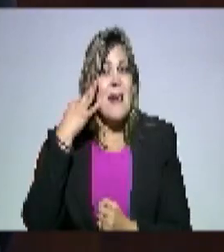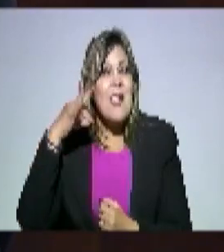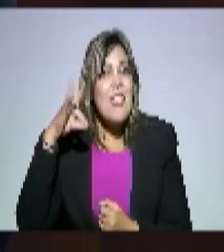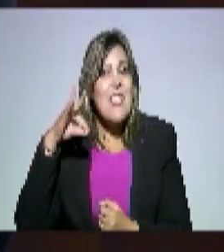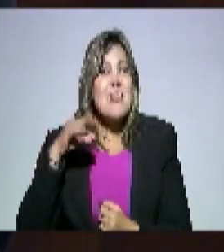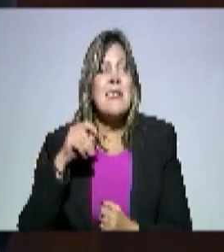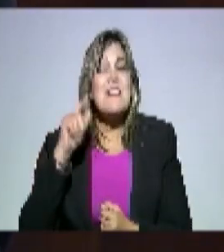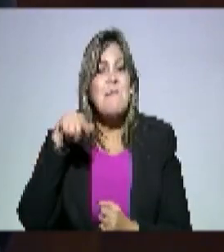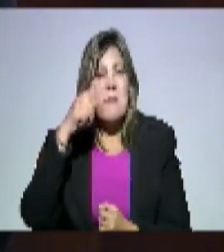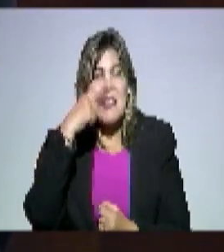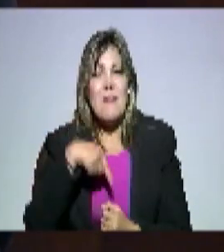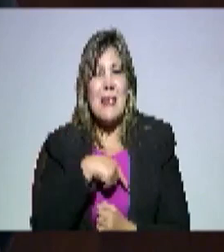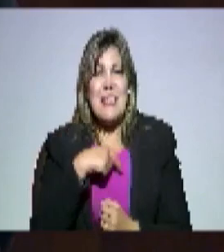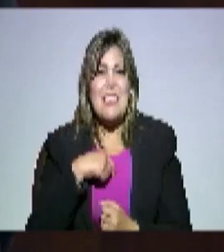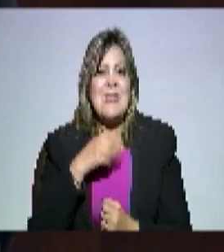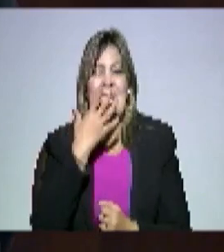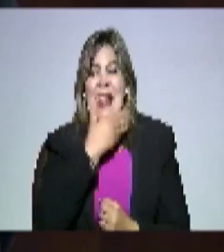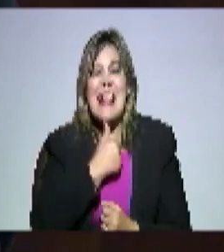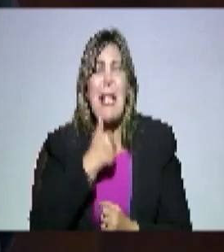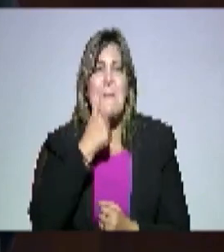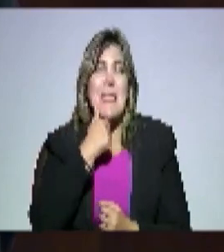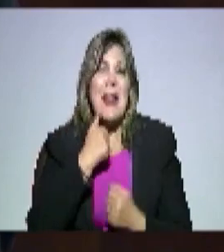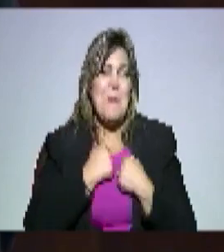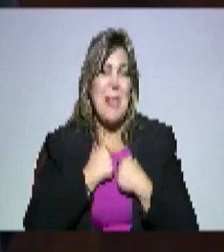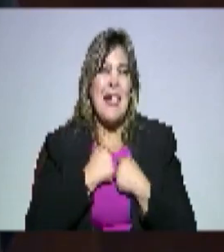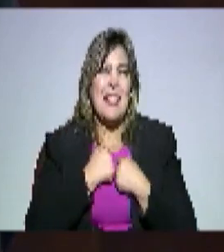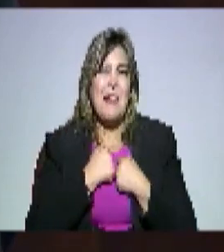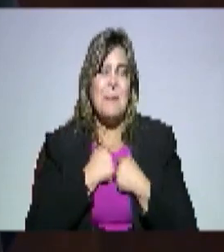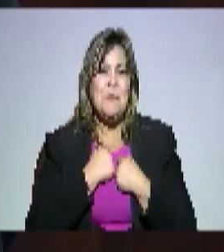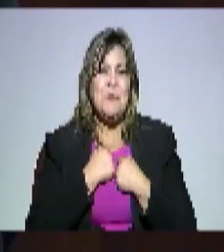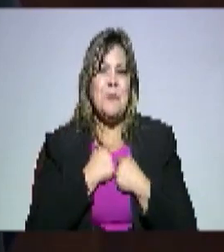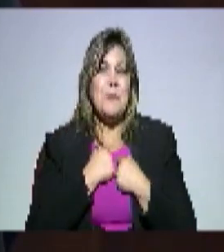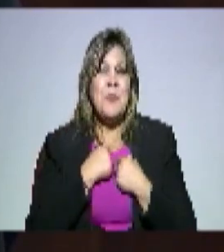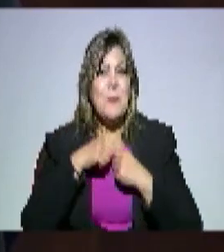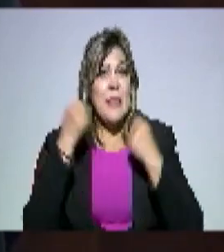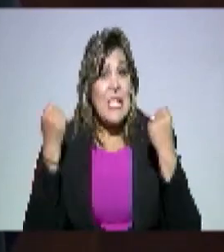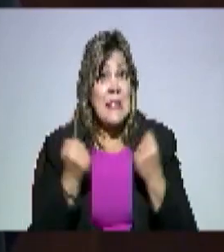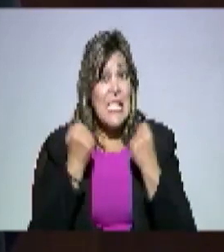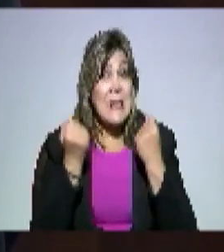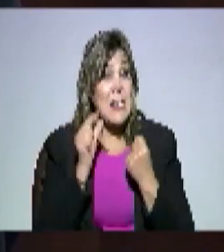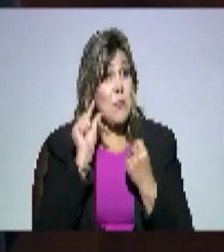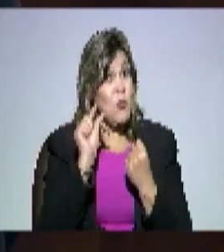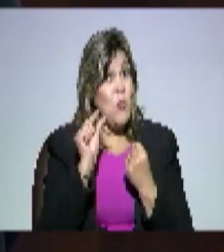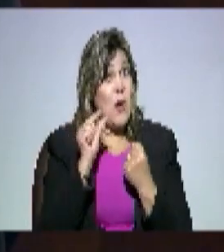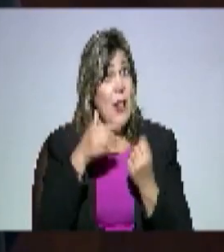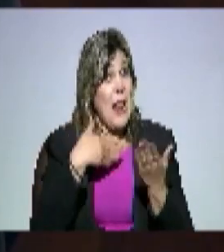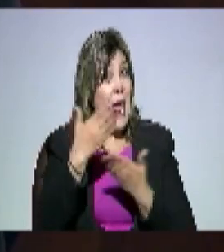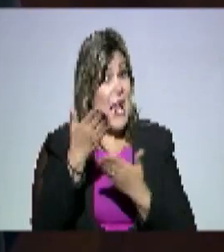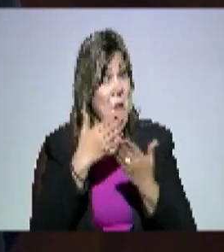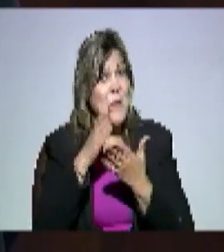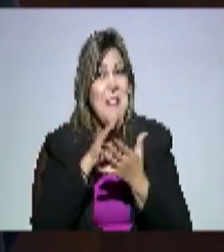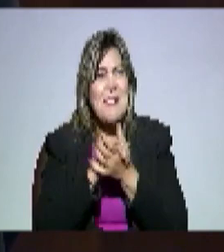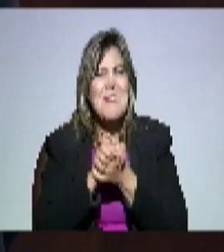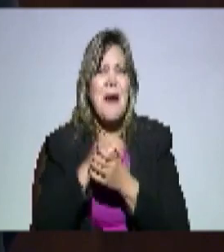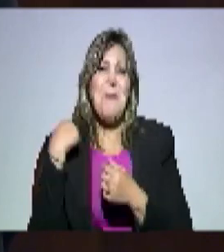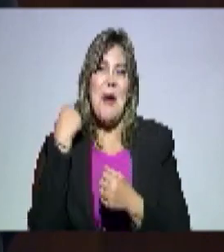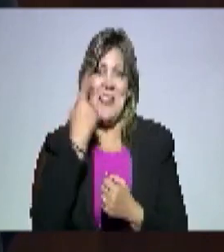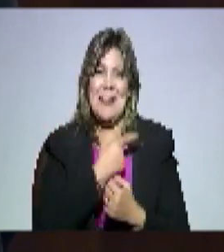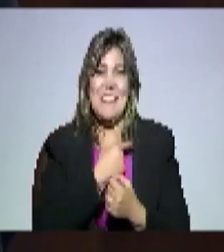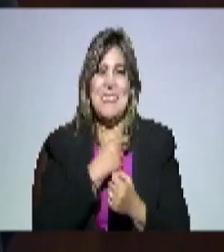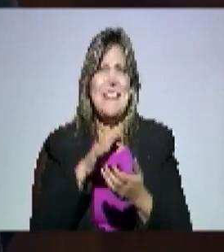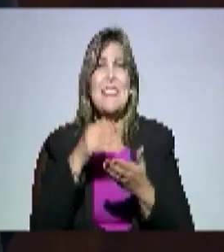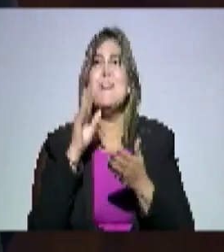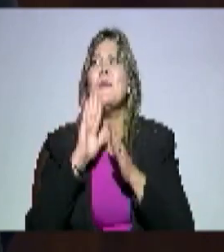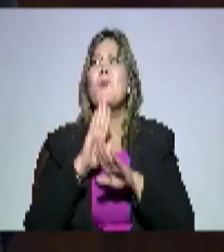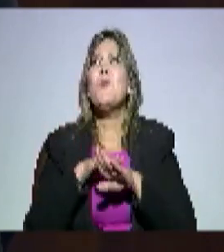كنوز الكنيسه الجميله والمؤ ثره تعالوا ناخد تدريب صغير انا وانتم نتصاحب على قديسين نتشفع